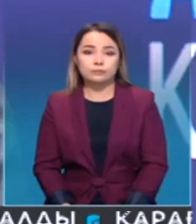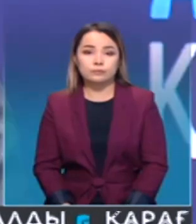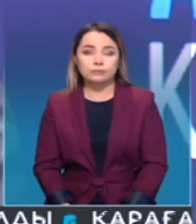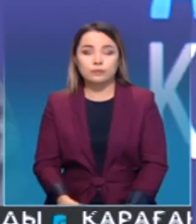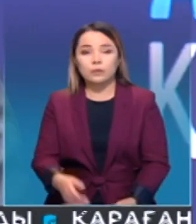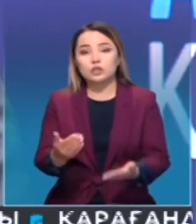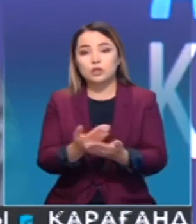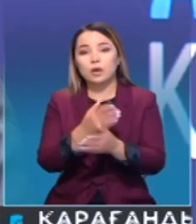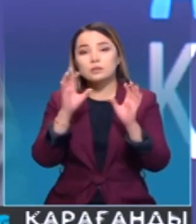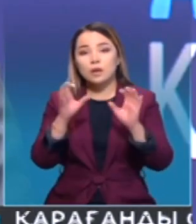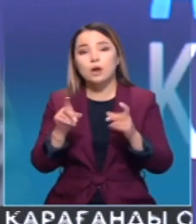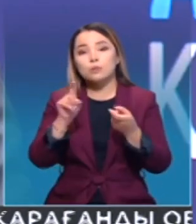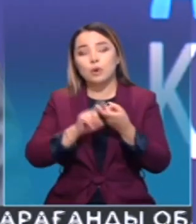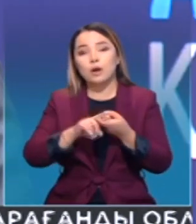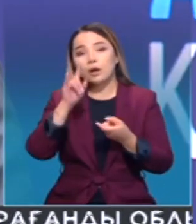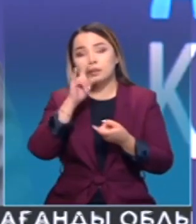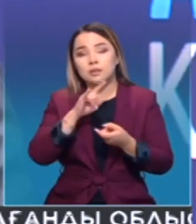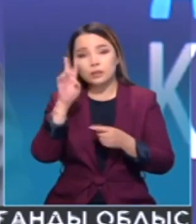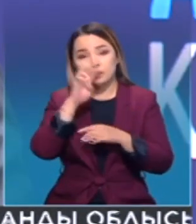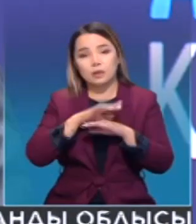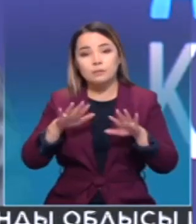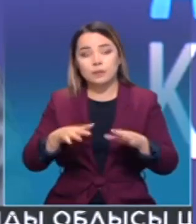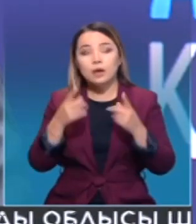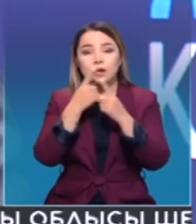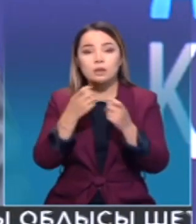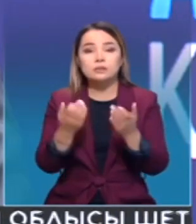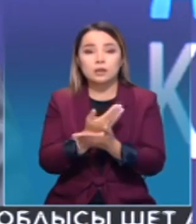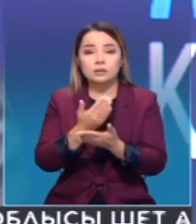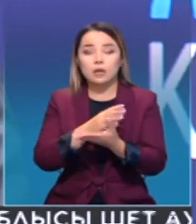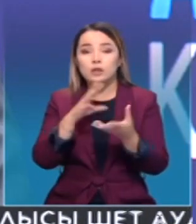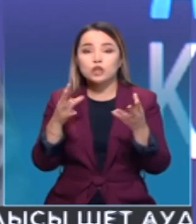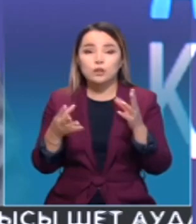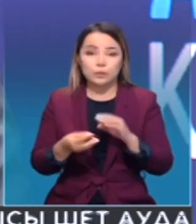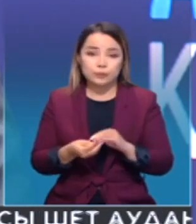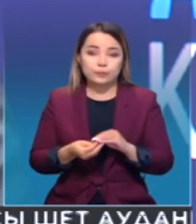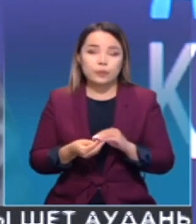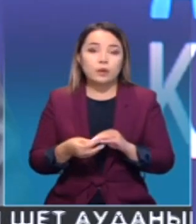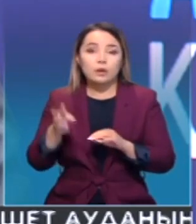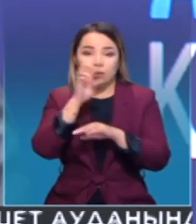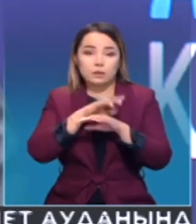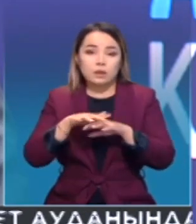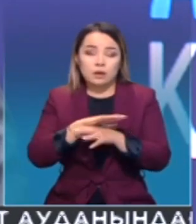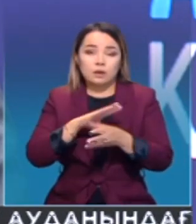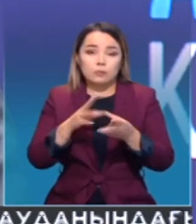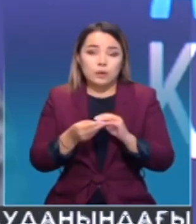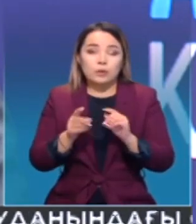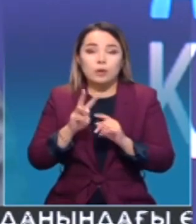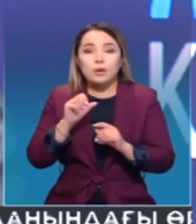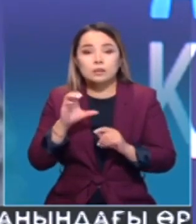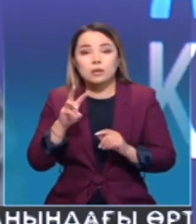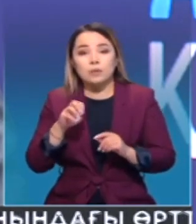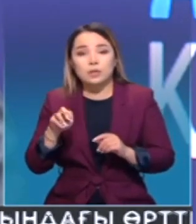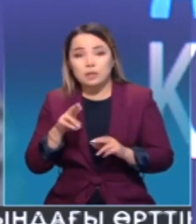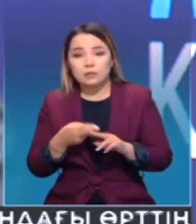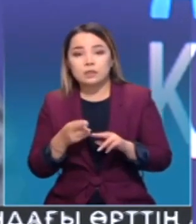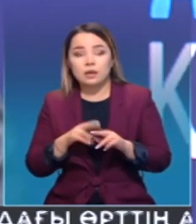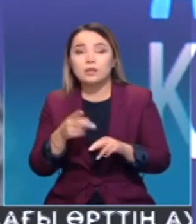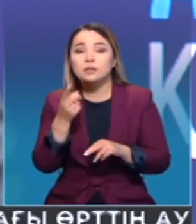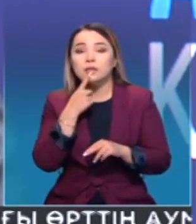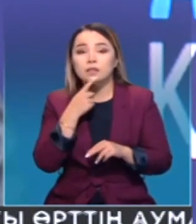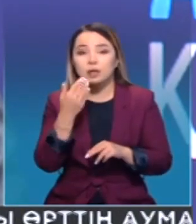Жаңа заң бойынша еліміздегі бүкіл ақпарат жалпы еліміздің бүкіл масс-медиасының